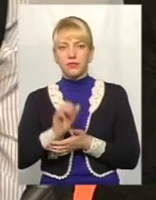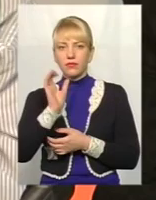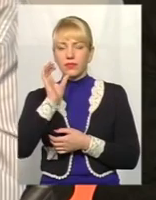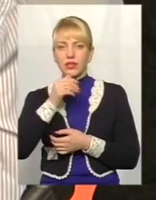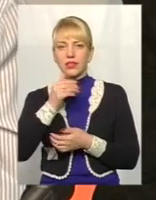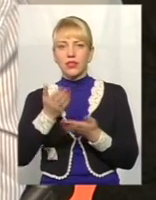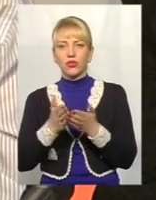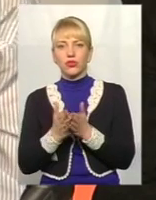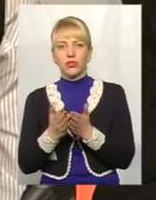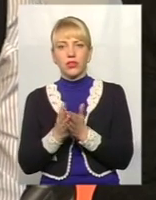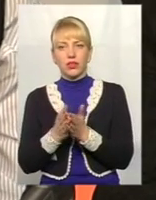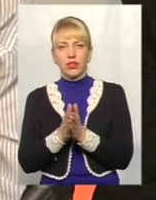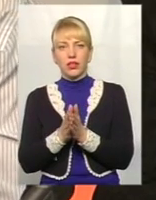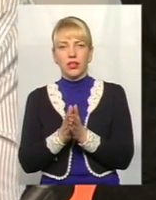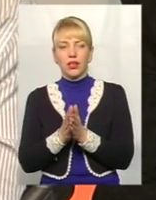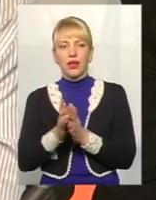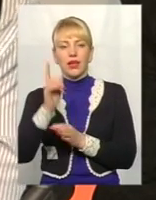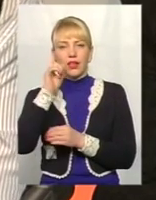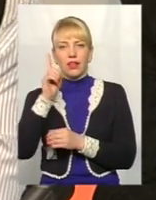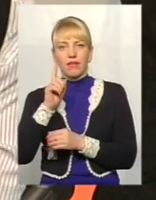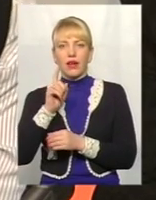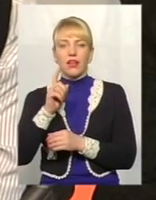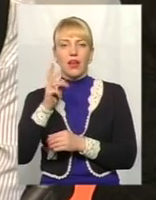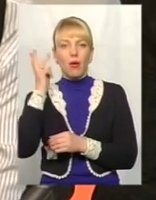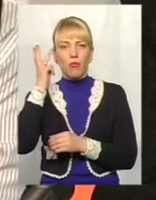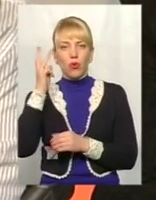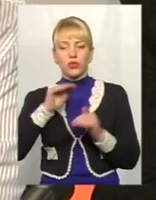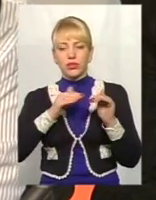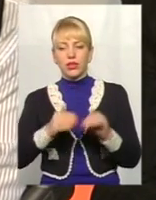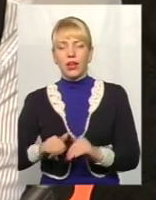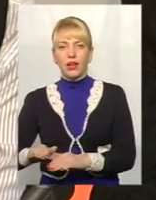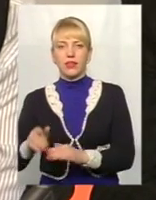серйозної книги, що «Євреї Поділля